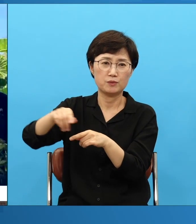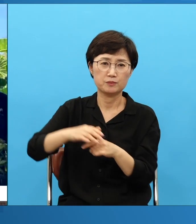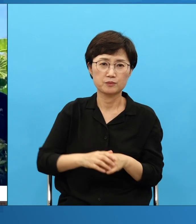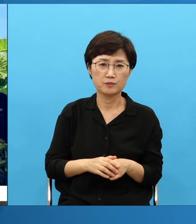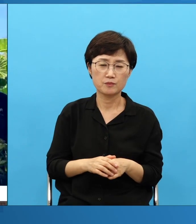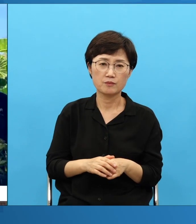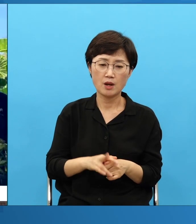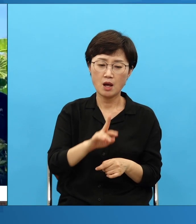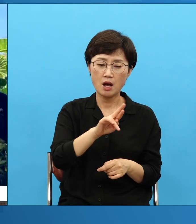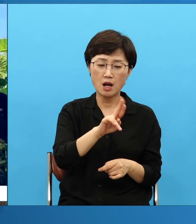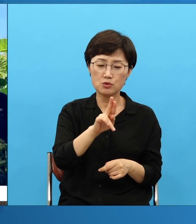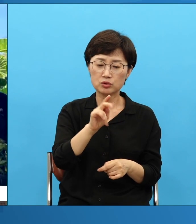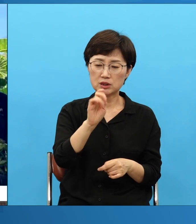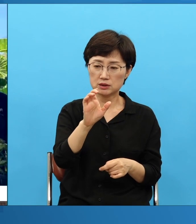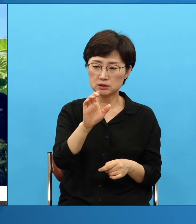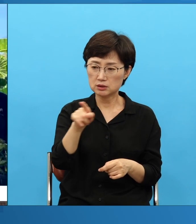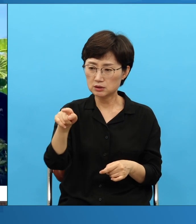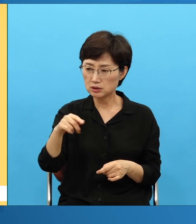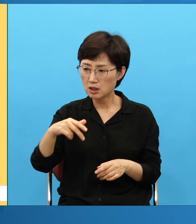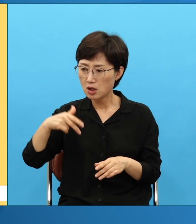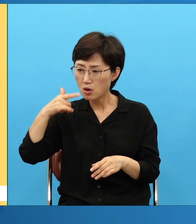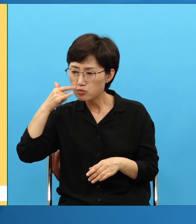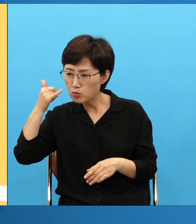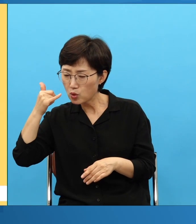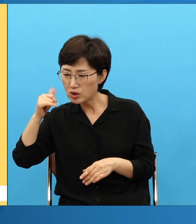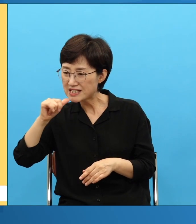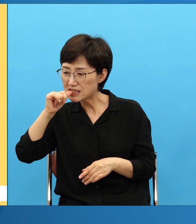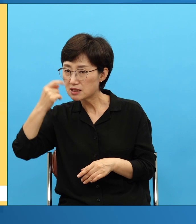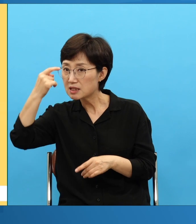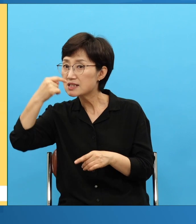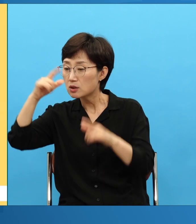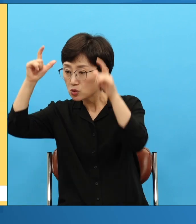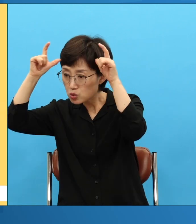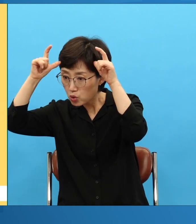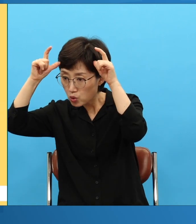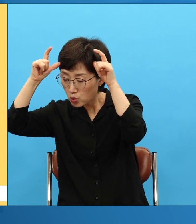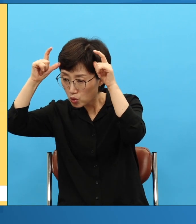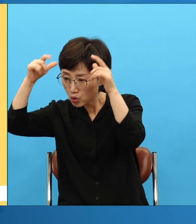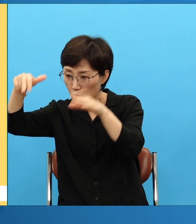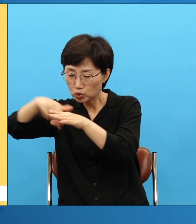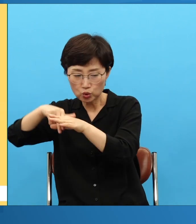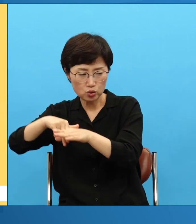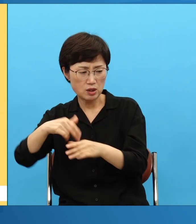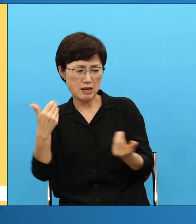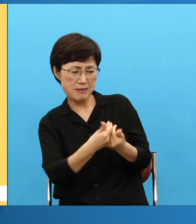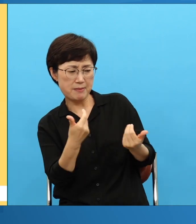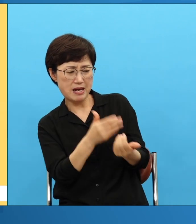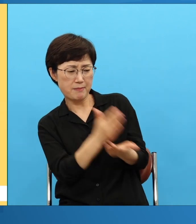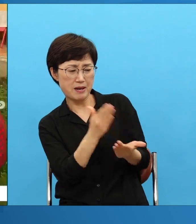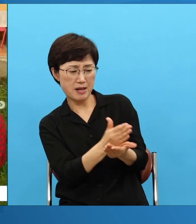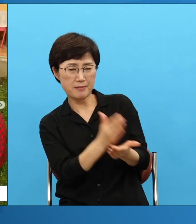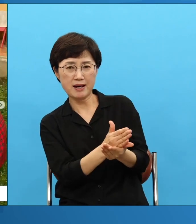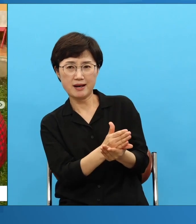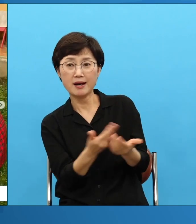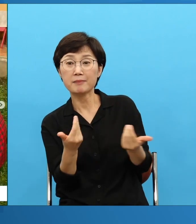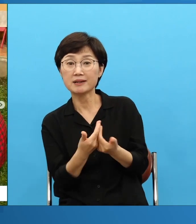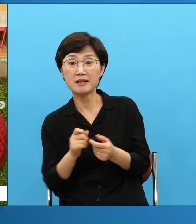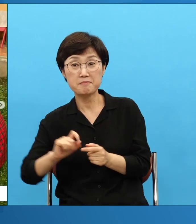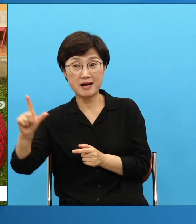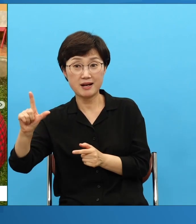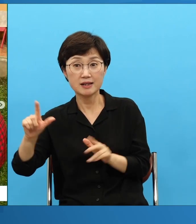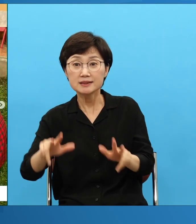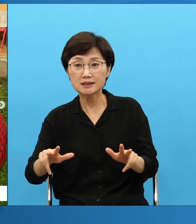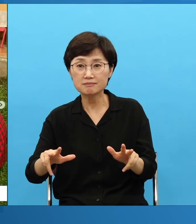RUTC에서 처음에는 힌두교인 부모님들이 랩넌트들이 RUTC에 가는 것을 반대했거든.